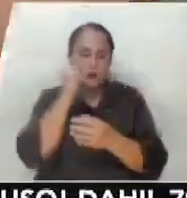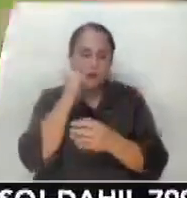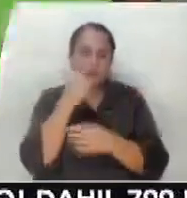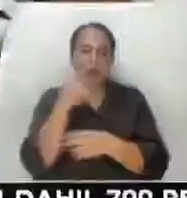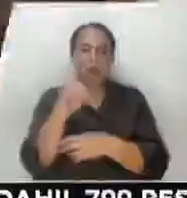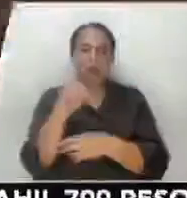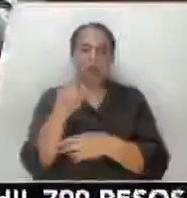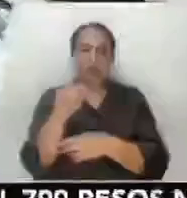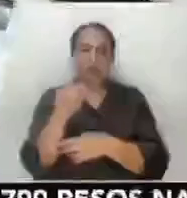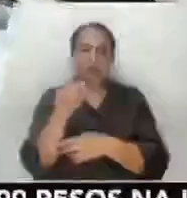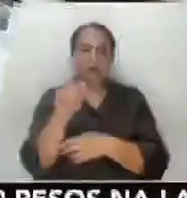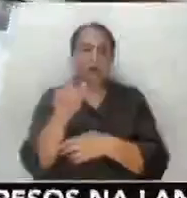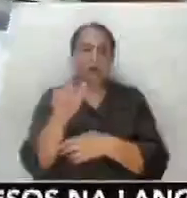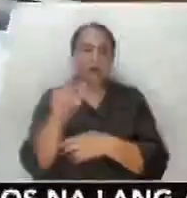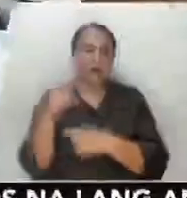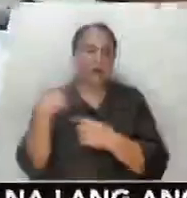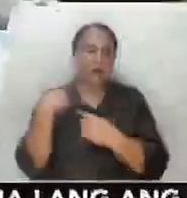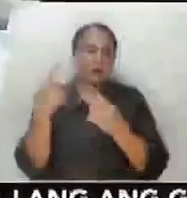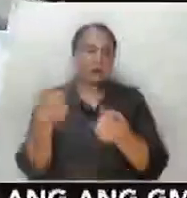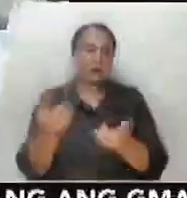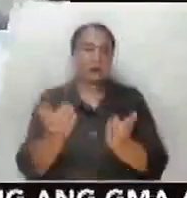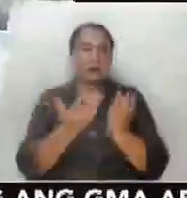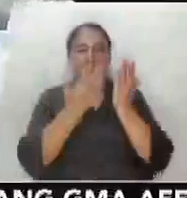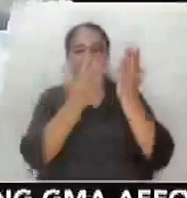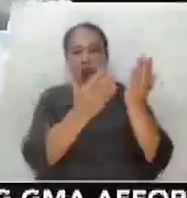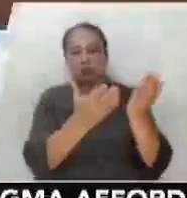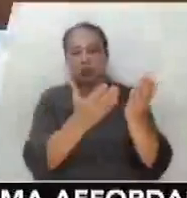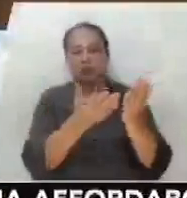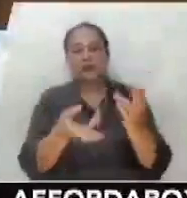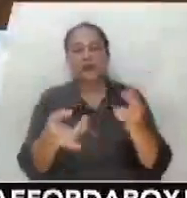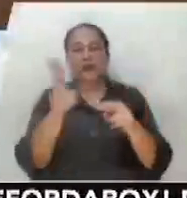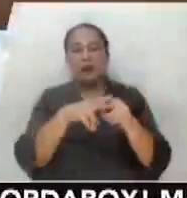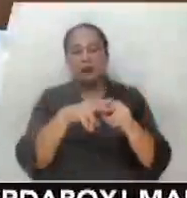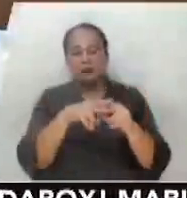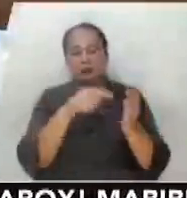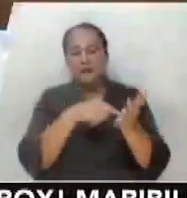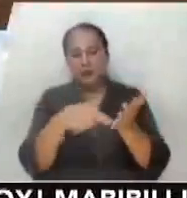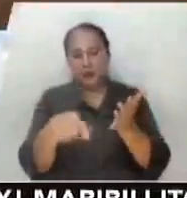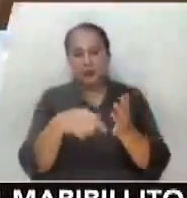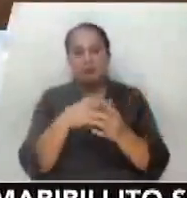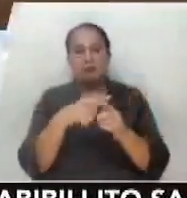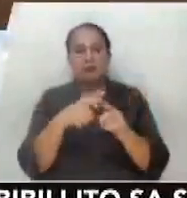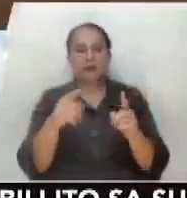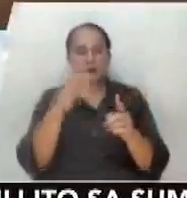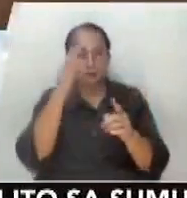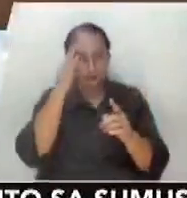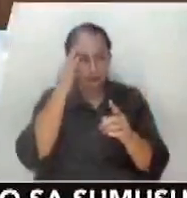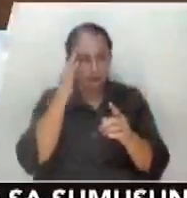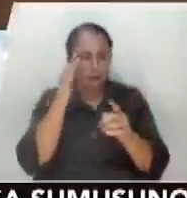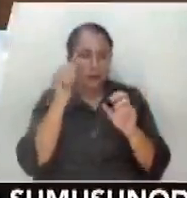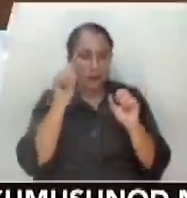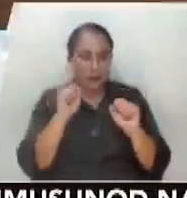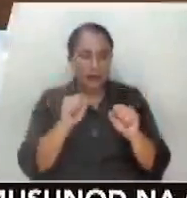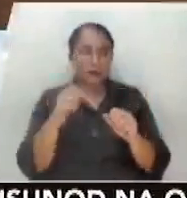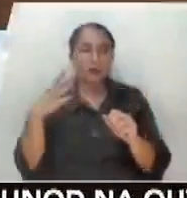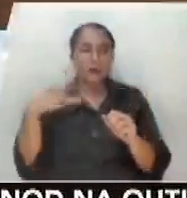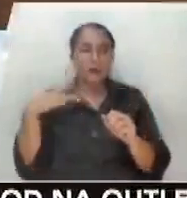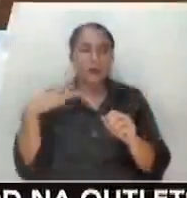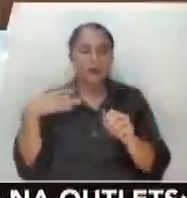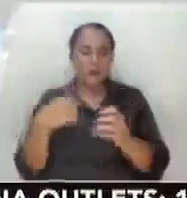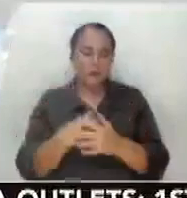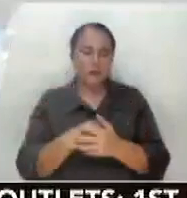23 pa nag-file ang mga manufacturer ng Hirit na taas presyo pero pinakiusapan nilang ipagpaliban ito